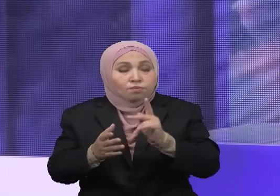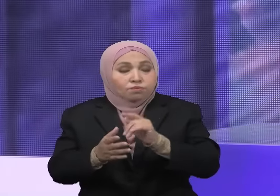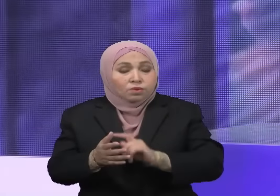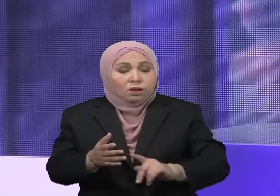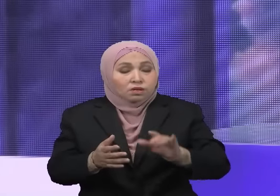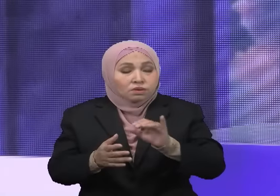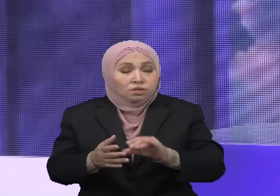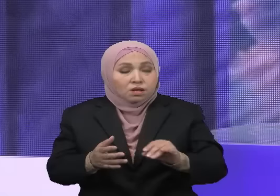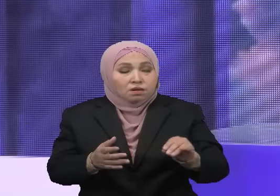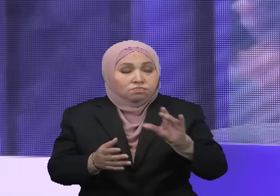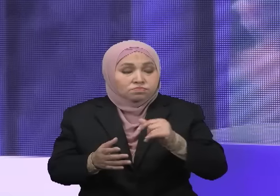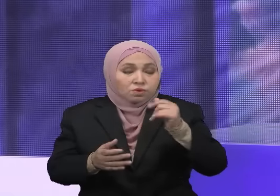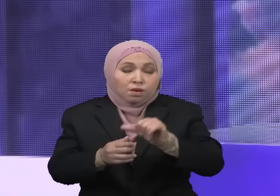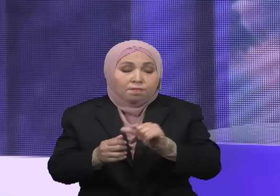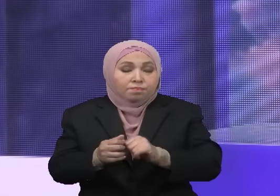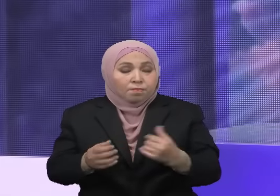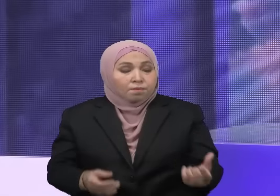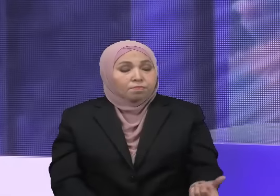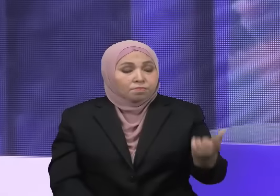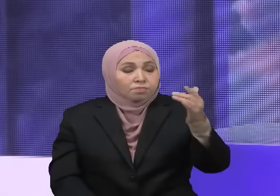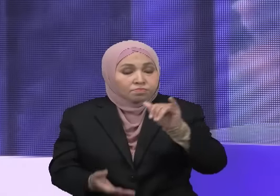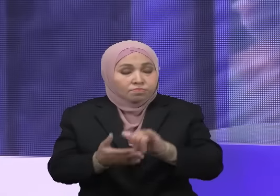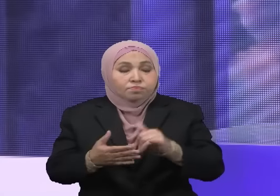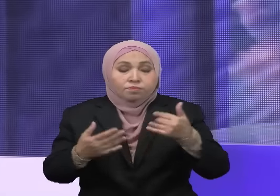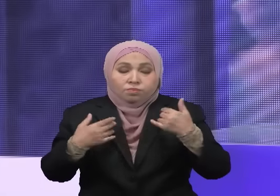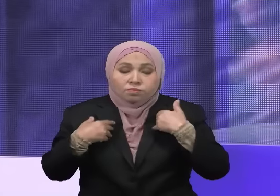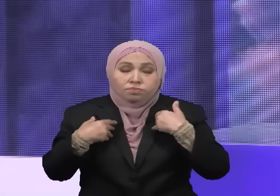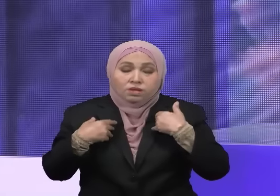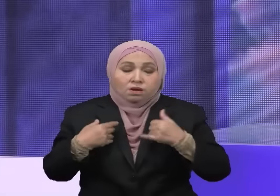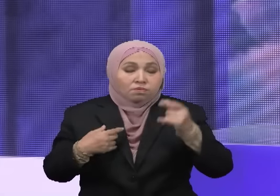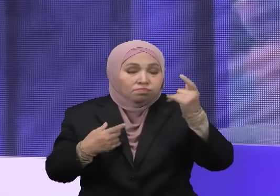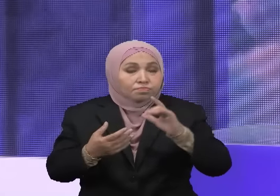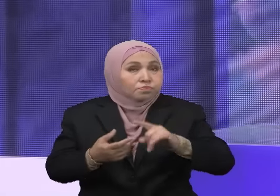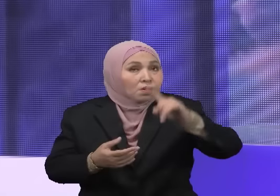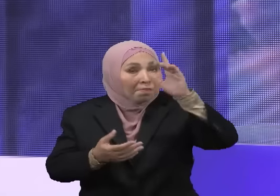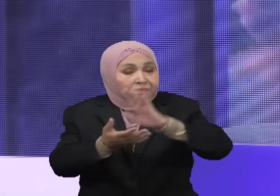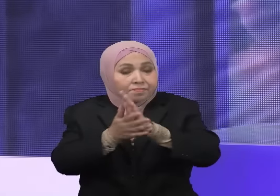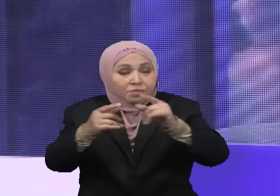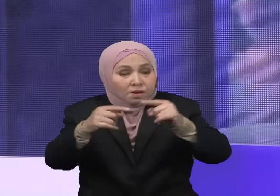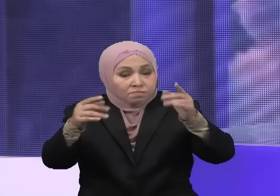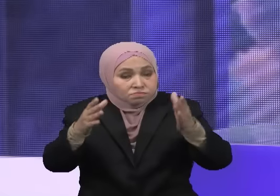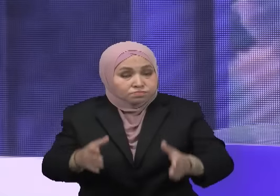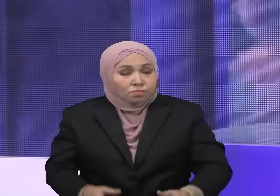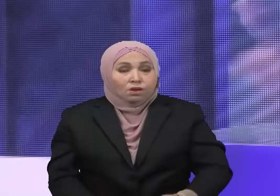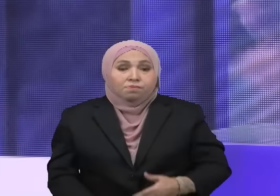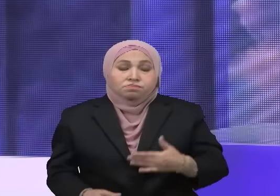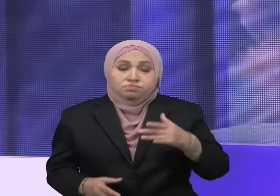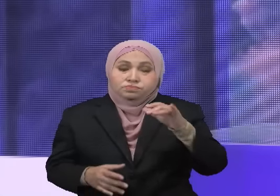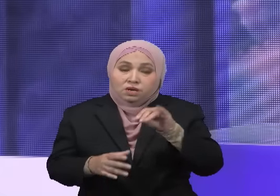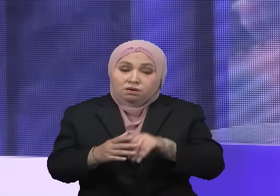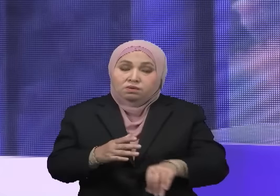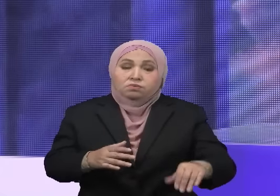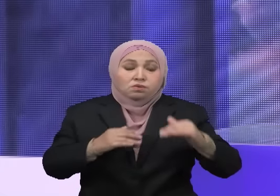li kulli nabiy, bagi setiap nabi itu diadakan, Allah jadikan ada musuh di kalangan syayatin,